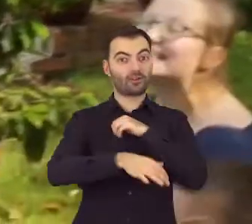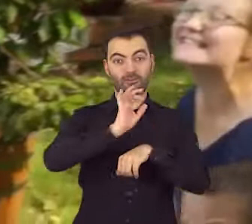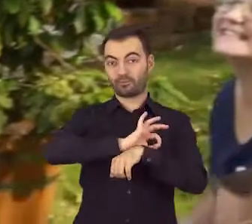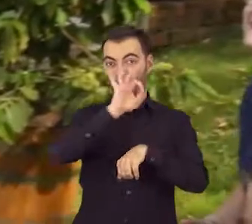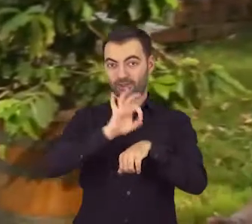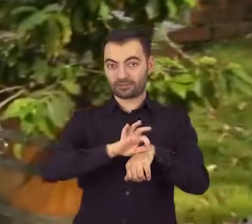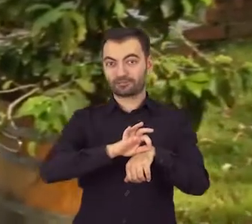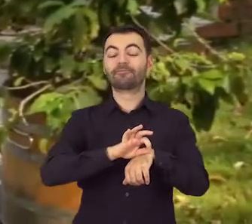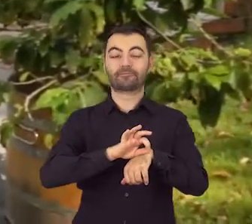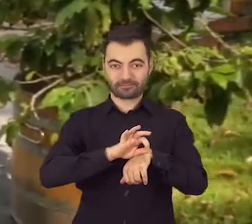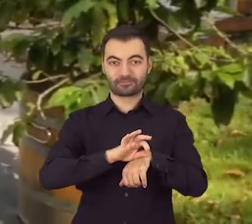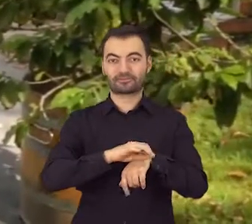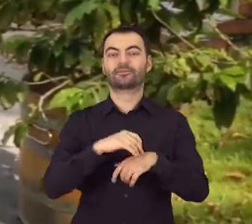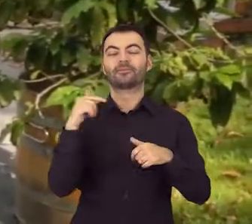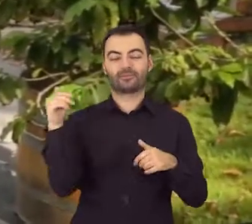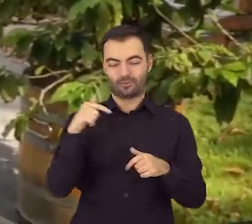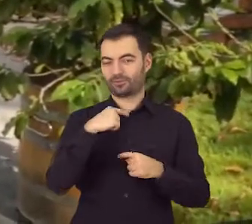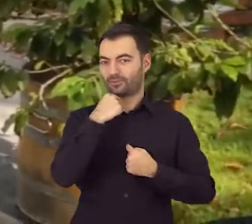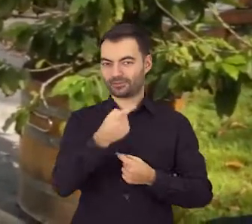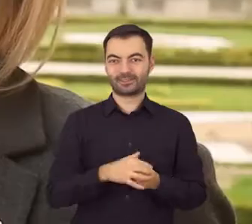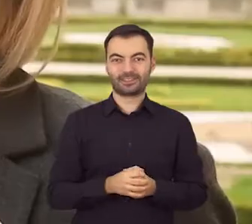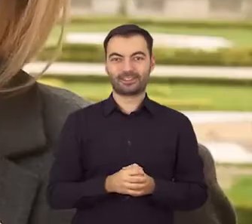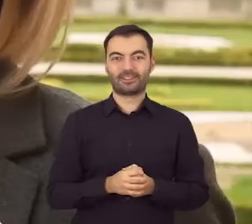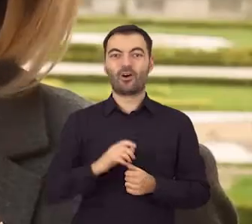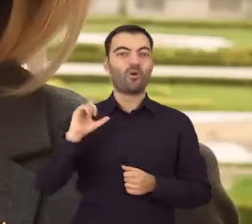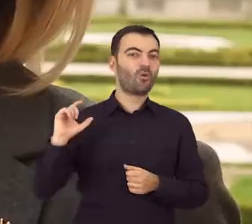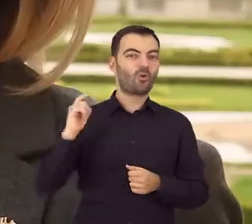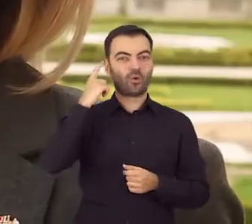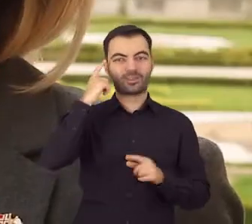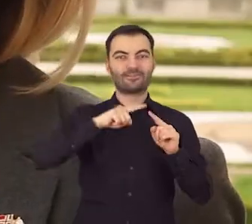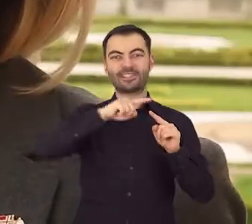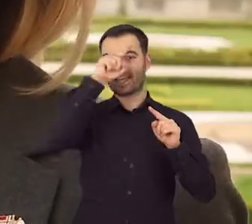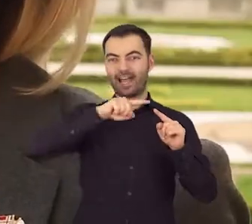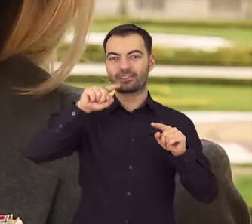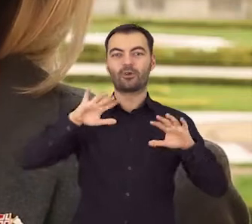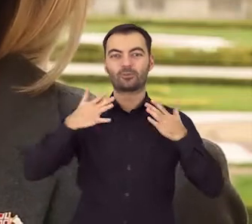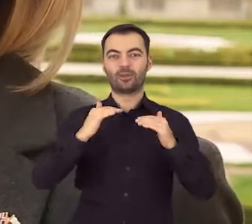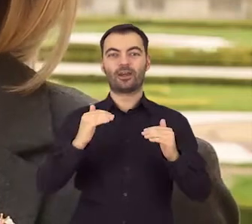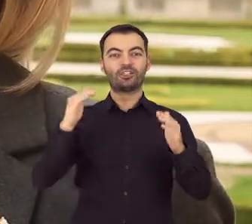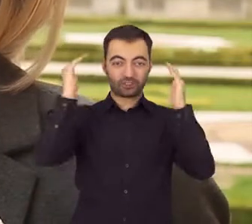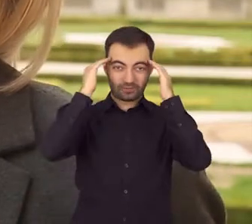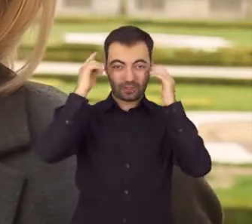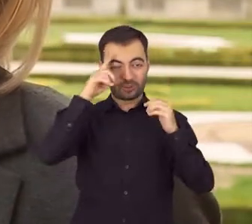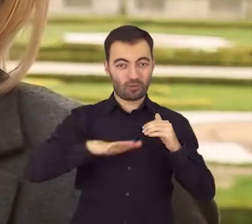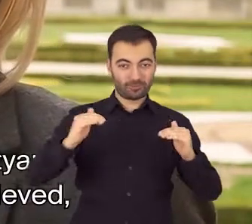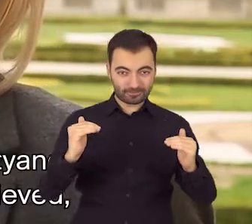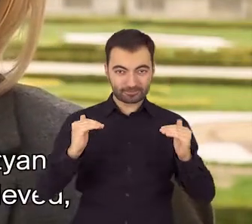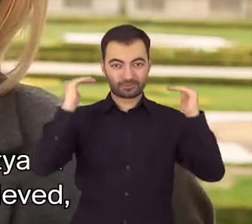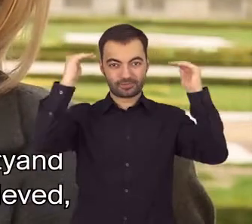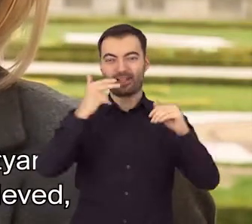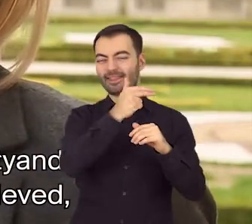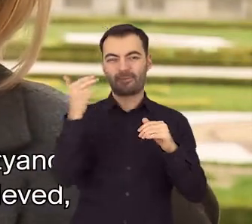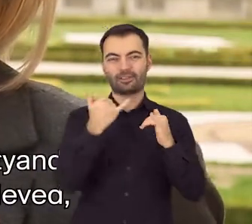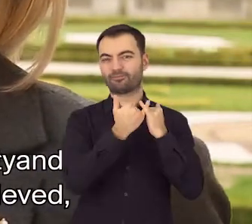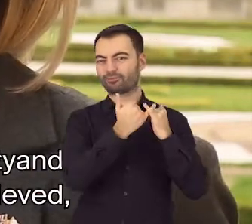projektu możemy także podkreślić z ogromnym zadowoleniem, że główny wskaźnik realizacji celu projektu, czyli podniesienia świadomości społecznej na